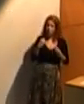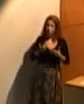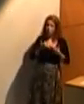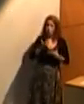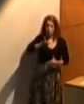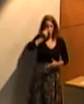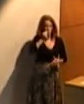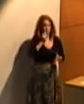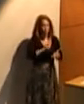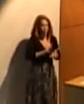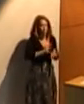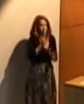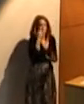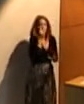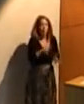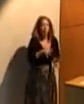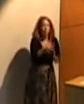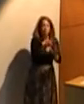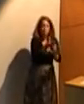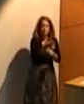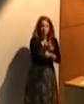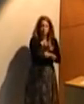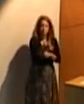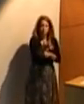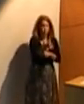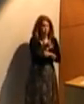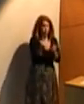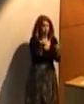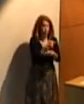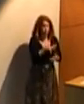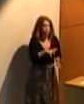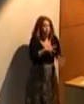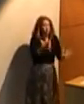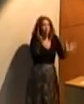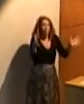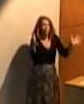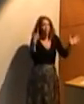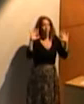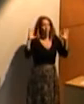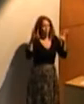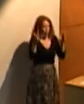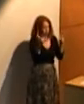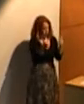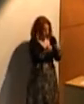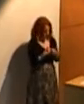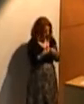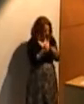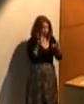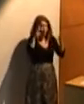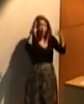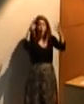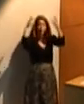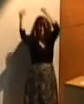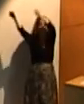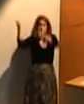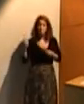que finalement le transhumanisme serait une reductio nisme qui nous amènerait à nous de considérer l'âme comme inexistante